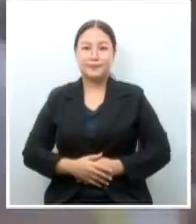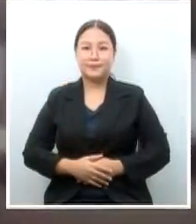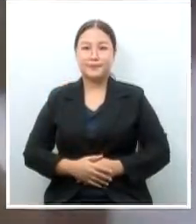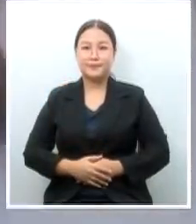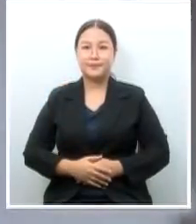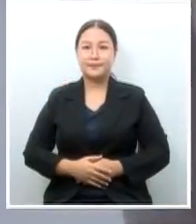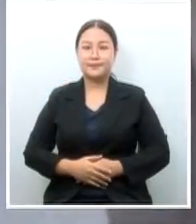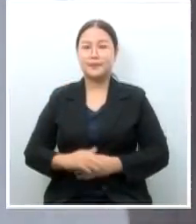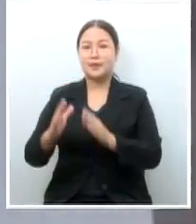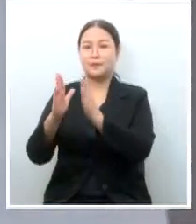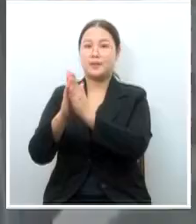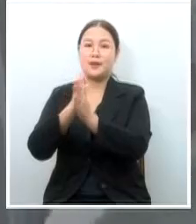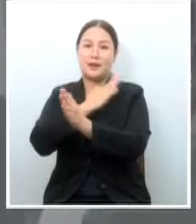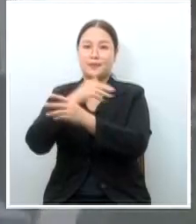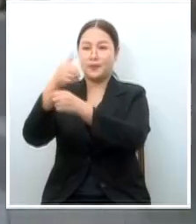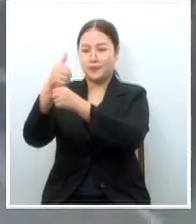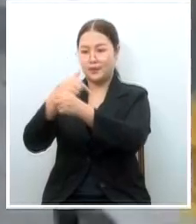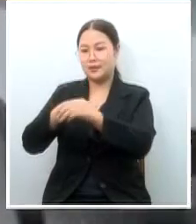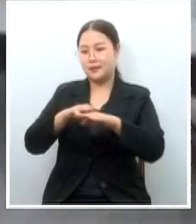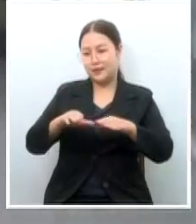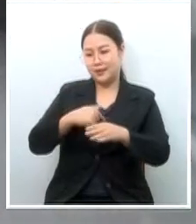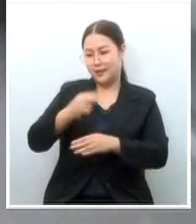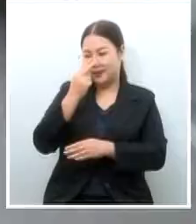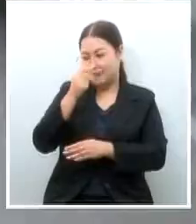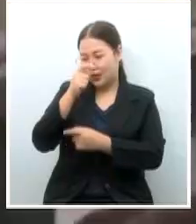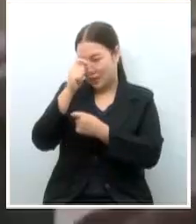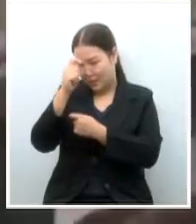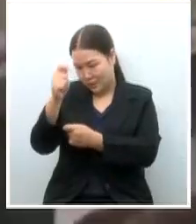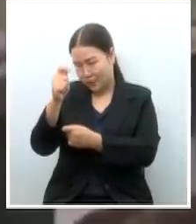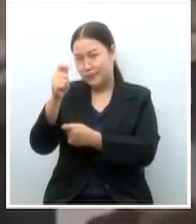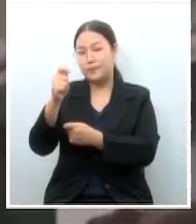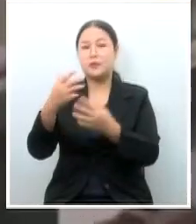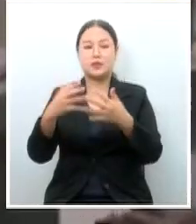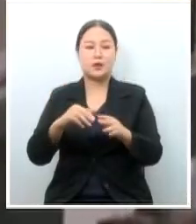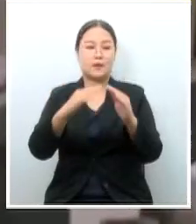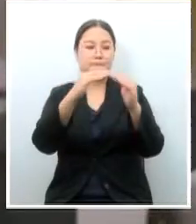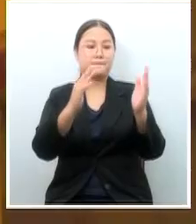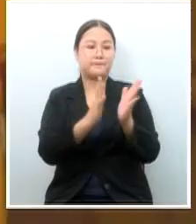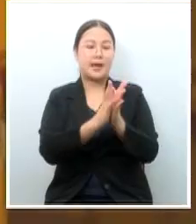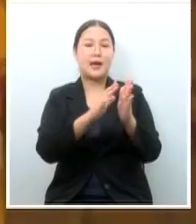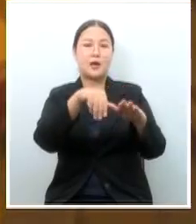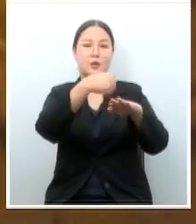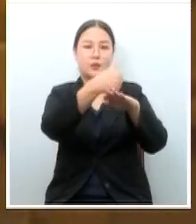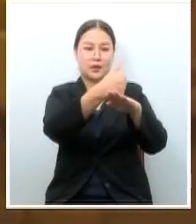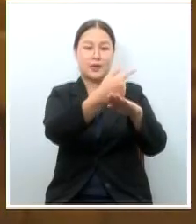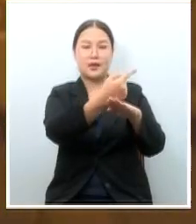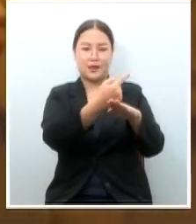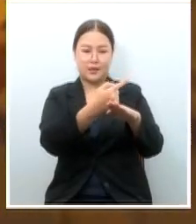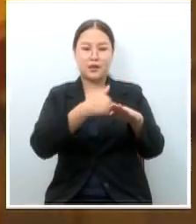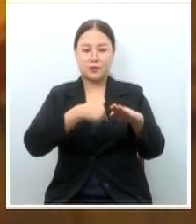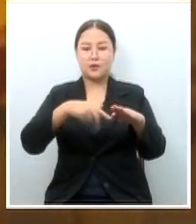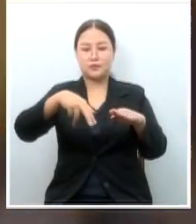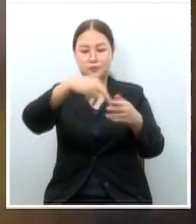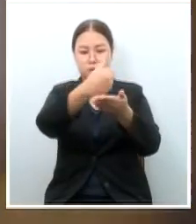เทิดทูนและได้รับความเมตตาอย่างยิ่งจากเจ้าอาวาสวัดราชโอรสารามราชวรวิหารทุก